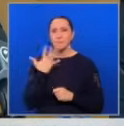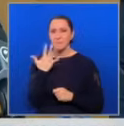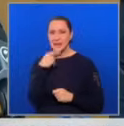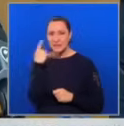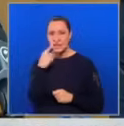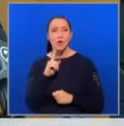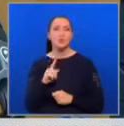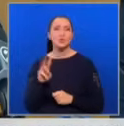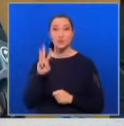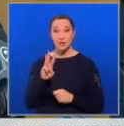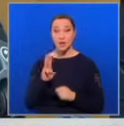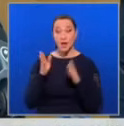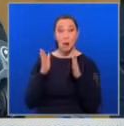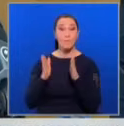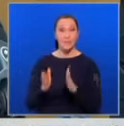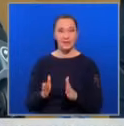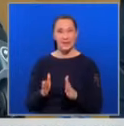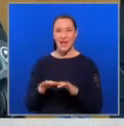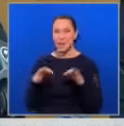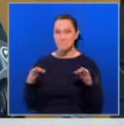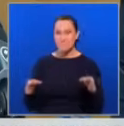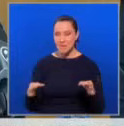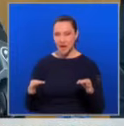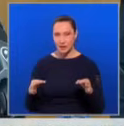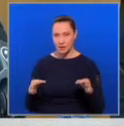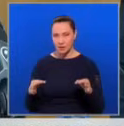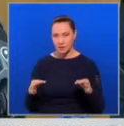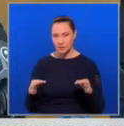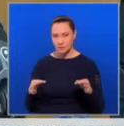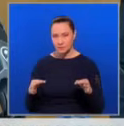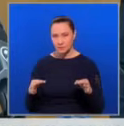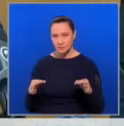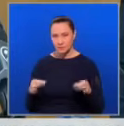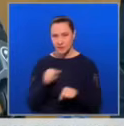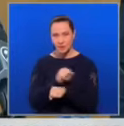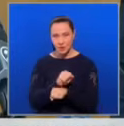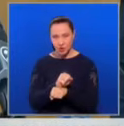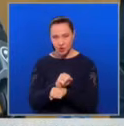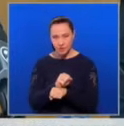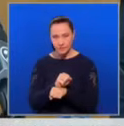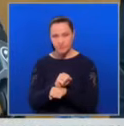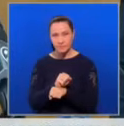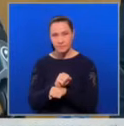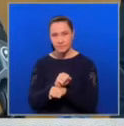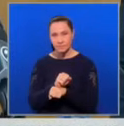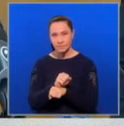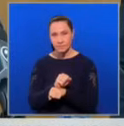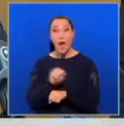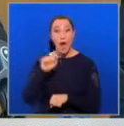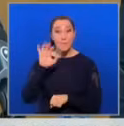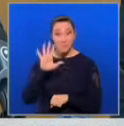от кои за три е ве определена мерка притвор едно е надвор от държавата а